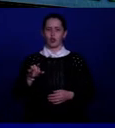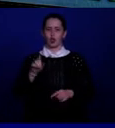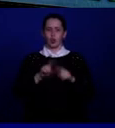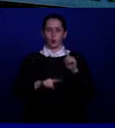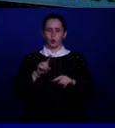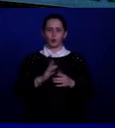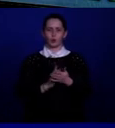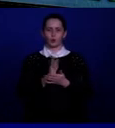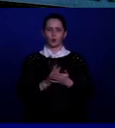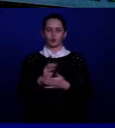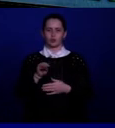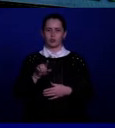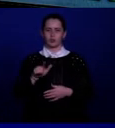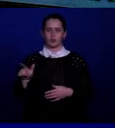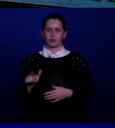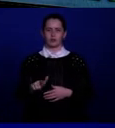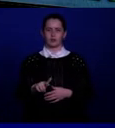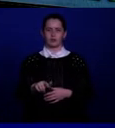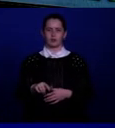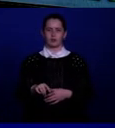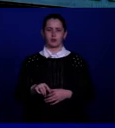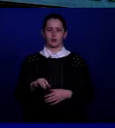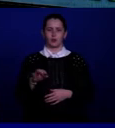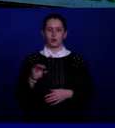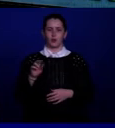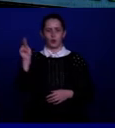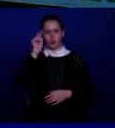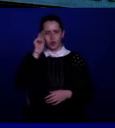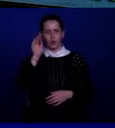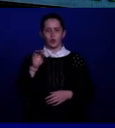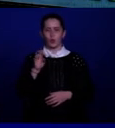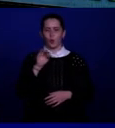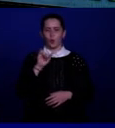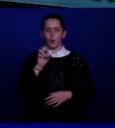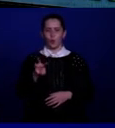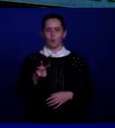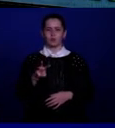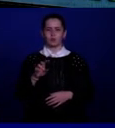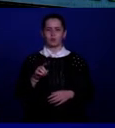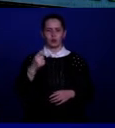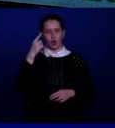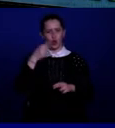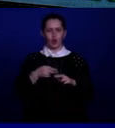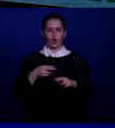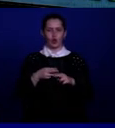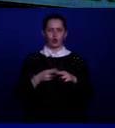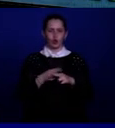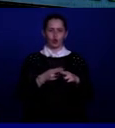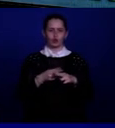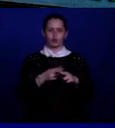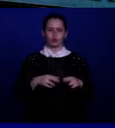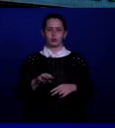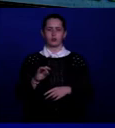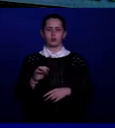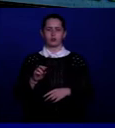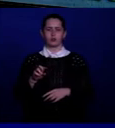служить. Учение, ум точение. Учить, значит, ум точить.